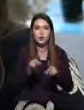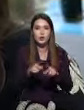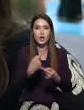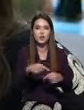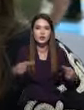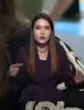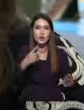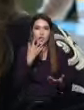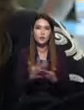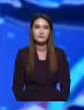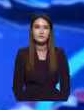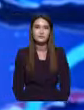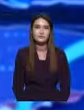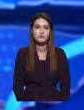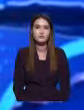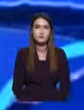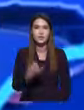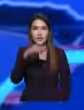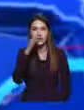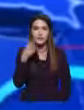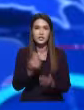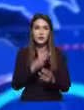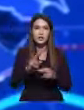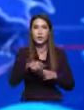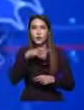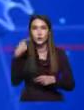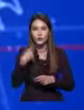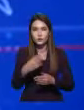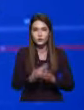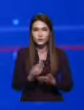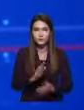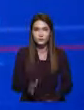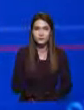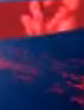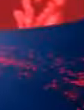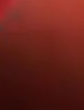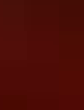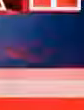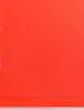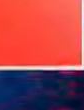баулу болып табылады. Астана Таймс әрмен қарай орыс тілінде жалғасады. Аман сау болыңыздар.